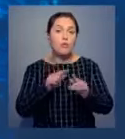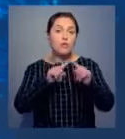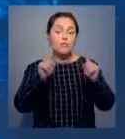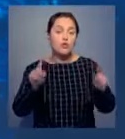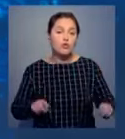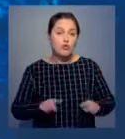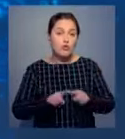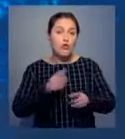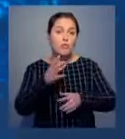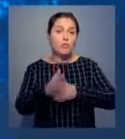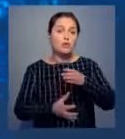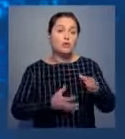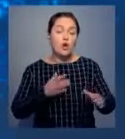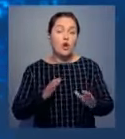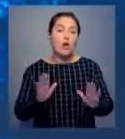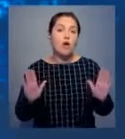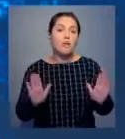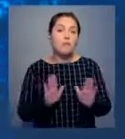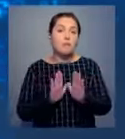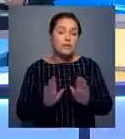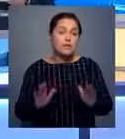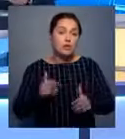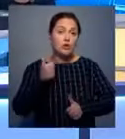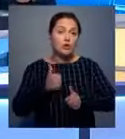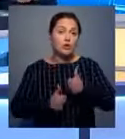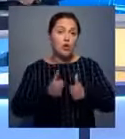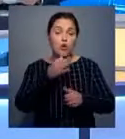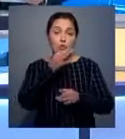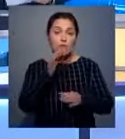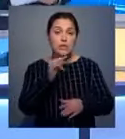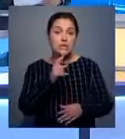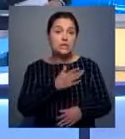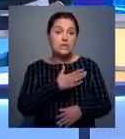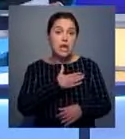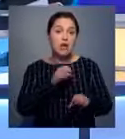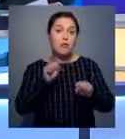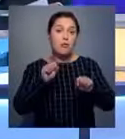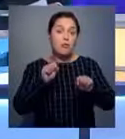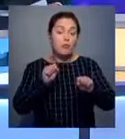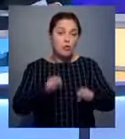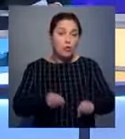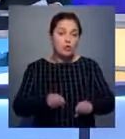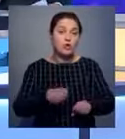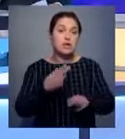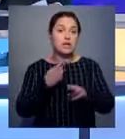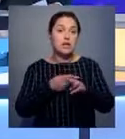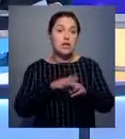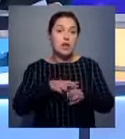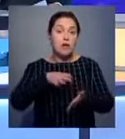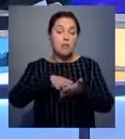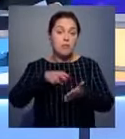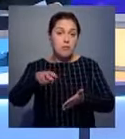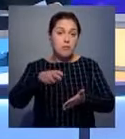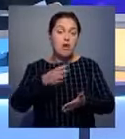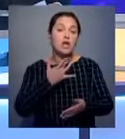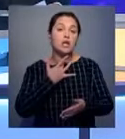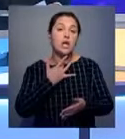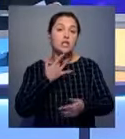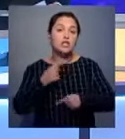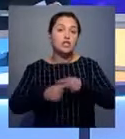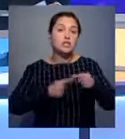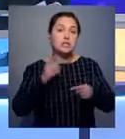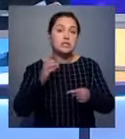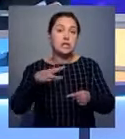на международный песенный конкурс. Кстати, любой из нас может решить судьбу конкурсантов посредством